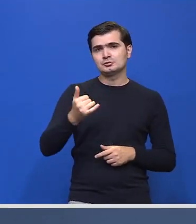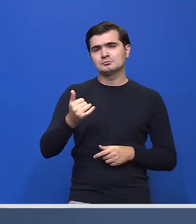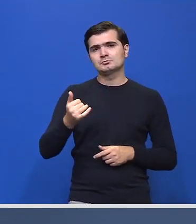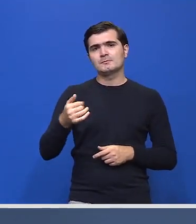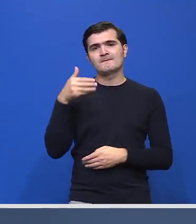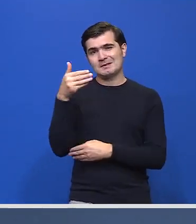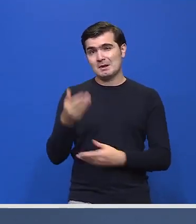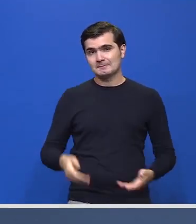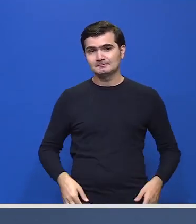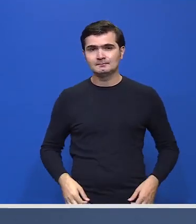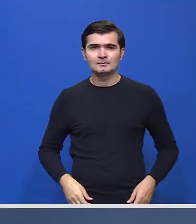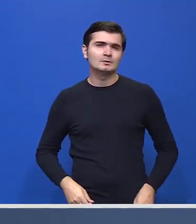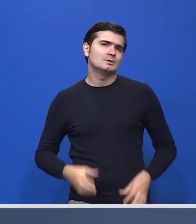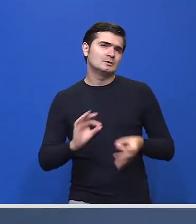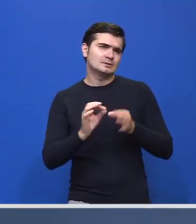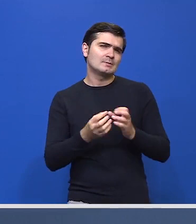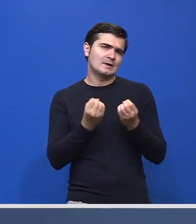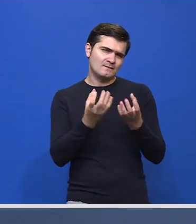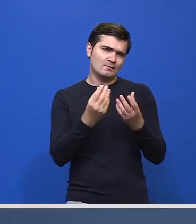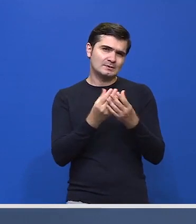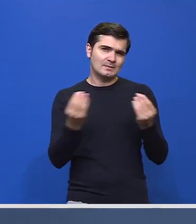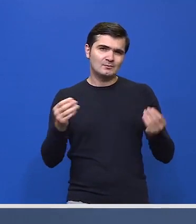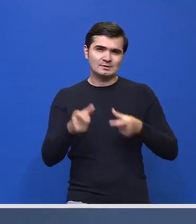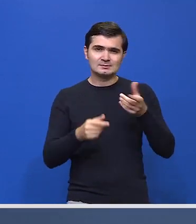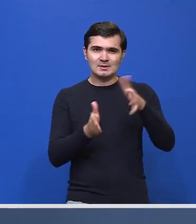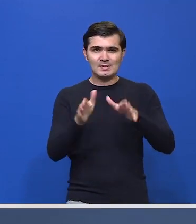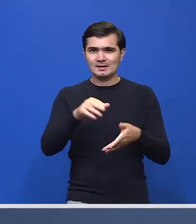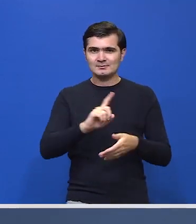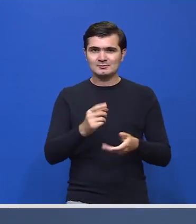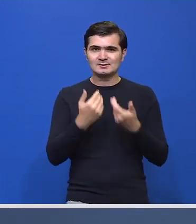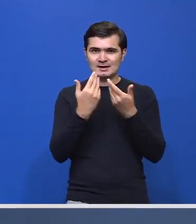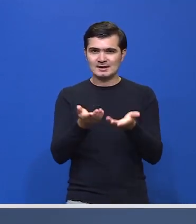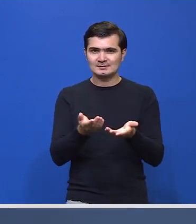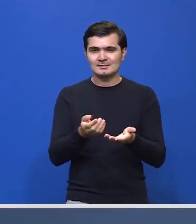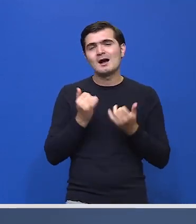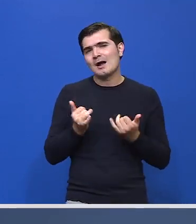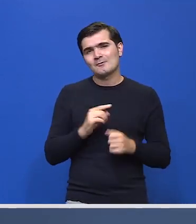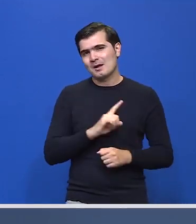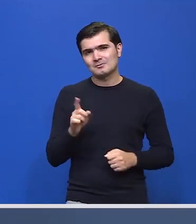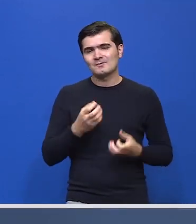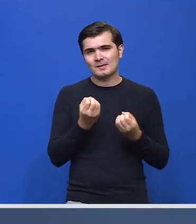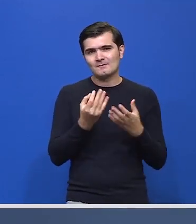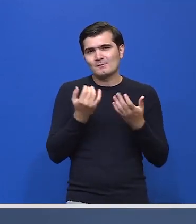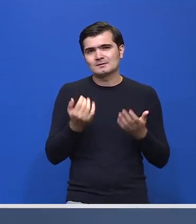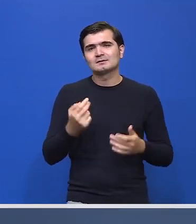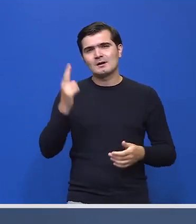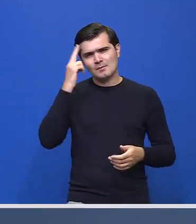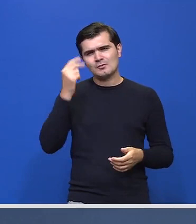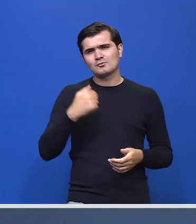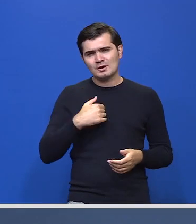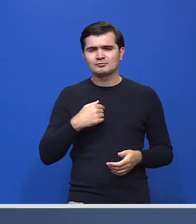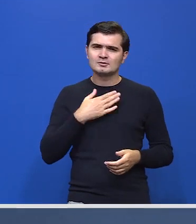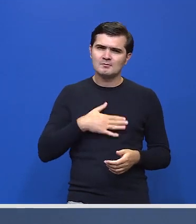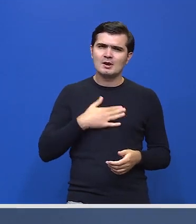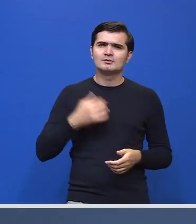confruntă companiile. Presupun că detalii despre acest pachet nu ne dați. În acest moment, nu, după cum mă cunoașteți, îmi